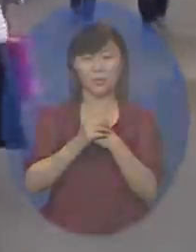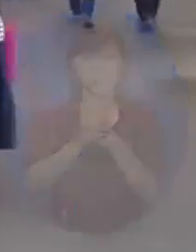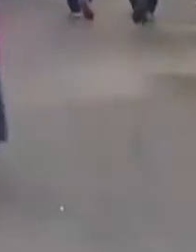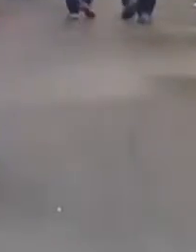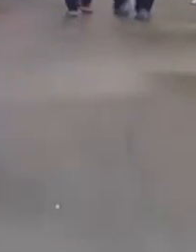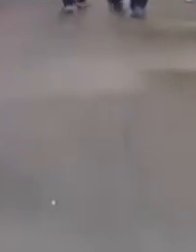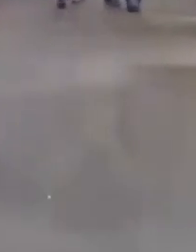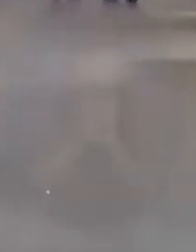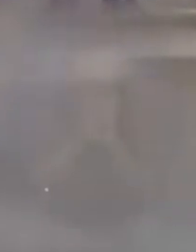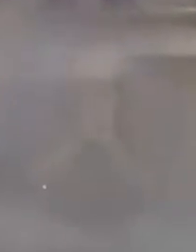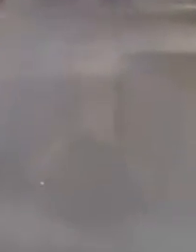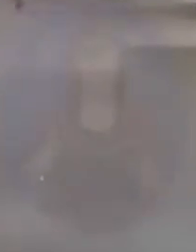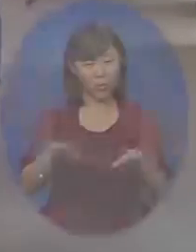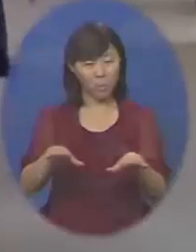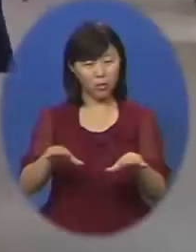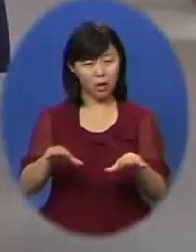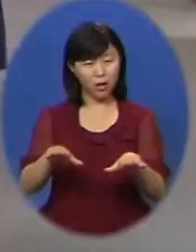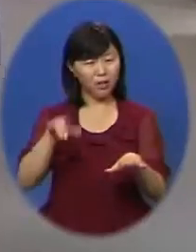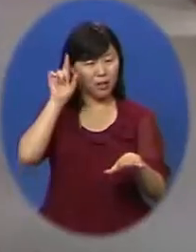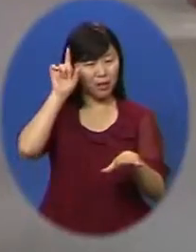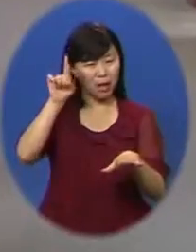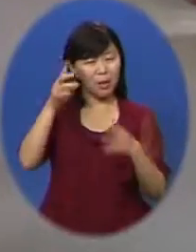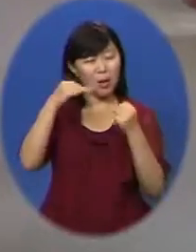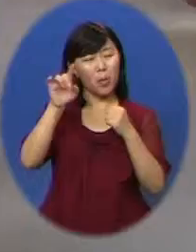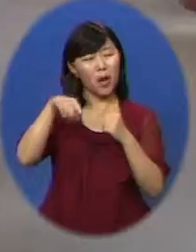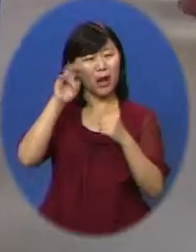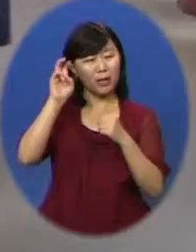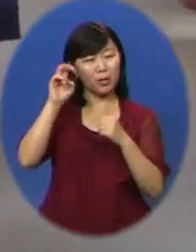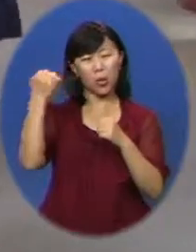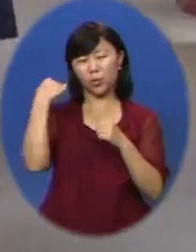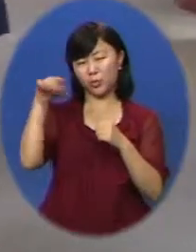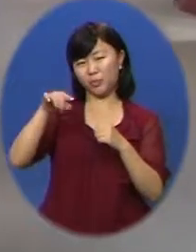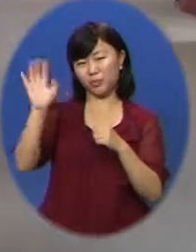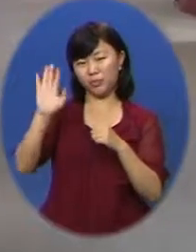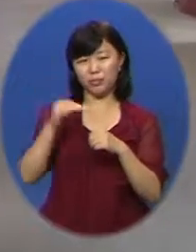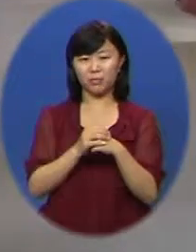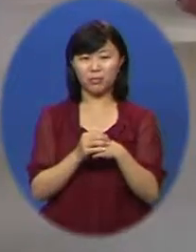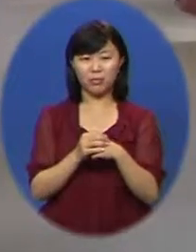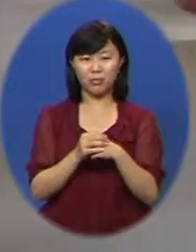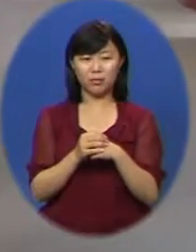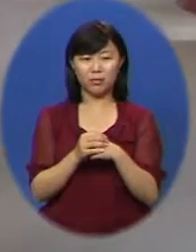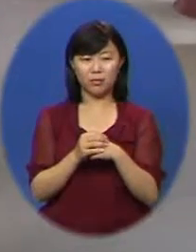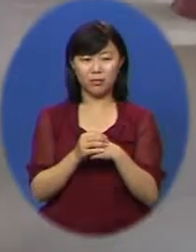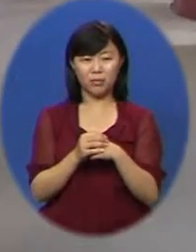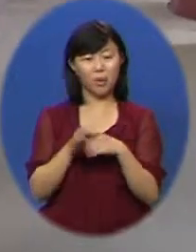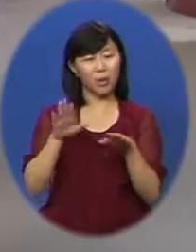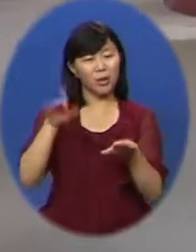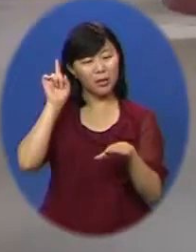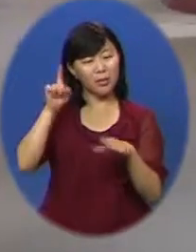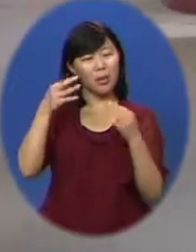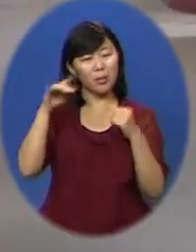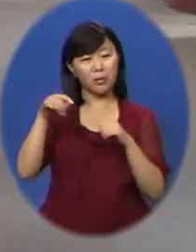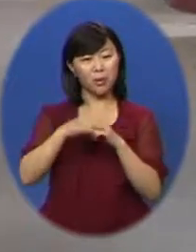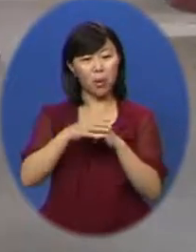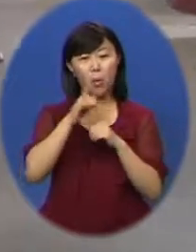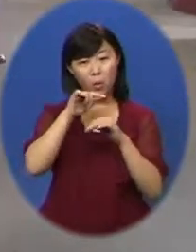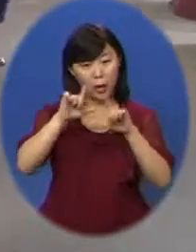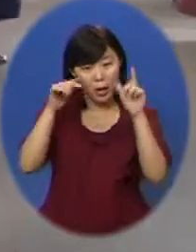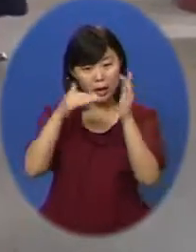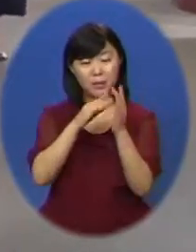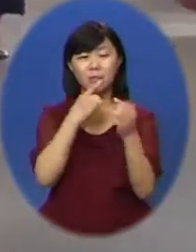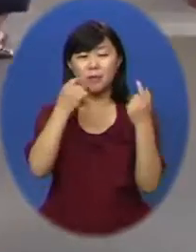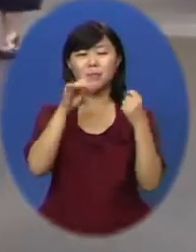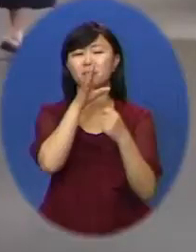손님 많이 왔어요? 너무 어디게? 근데 손님 많았어 이렇게 오늘. 그러고 내일 많이 월요일까지 하잖아요. 월요일